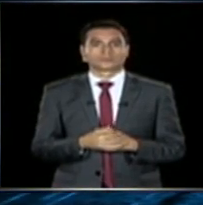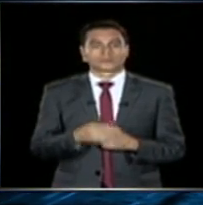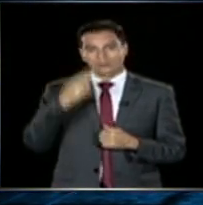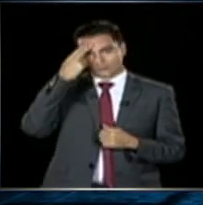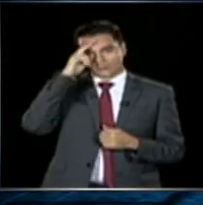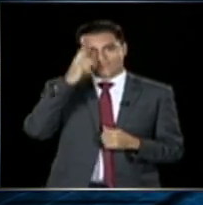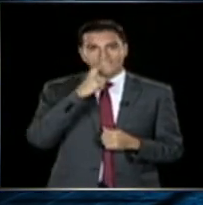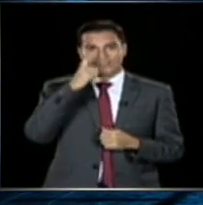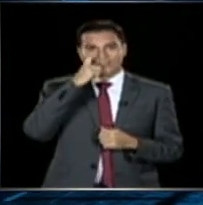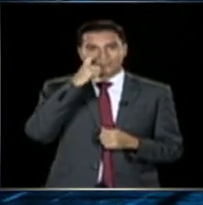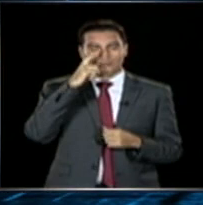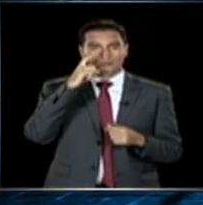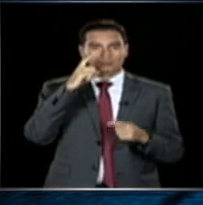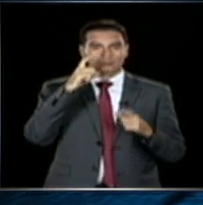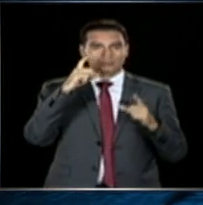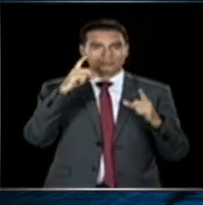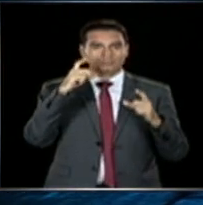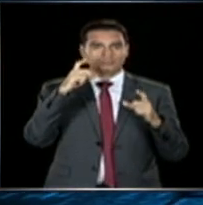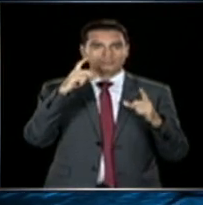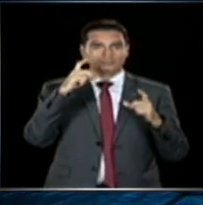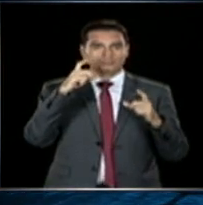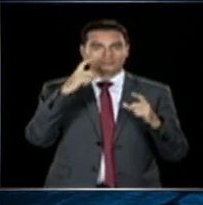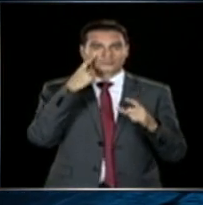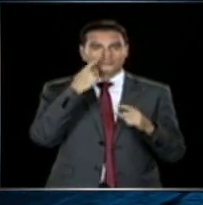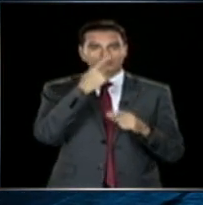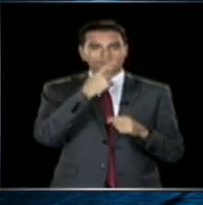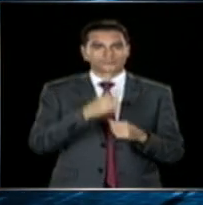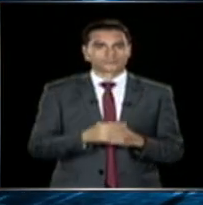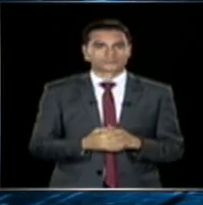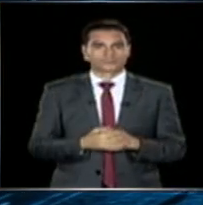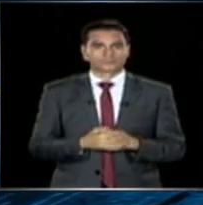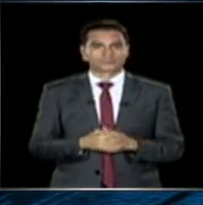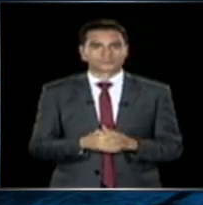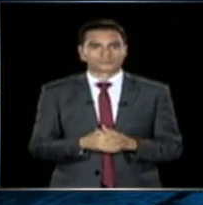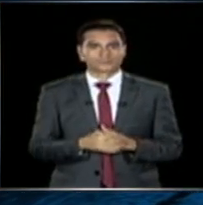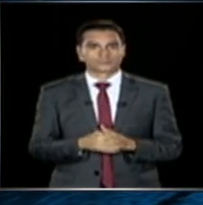من هي الفنانة في الصورة؟